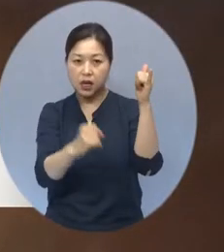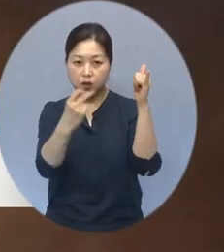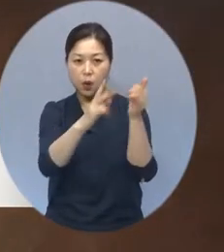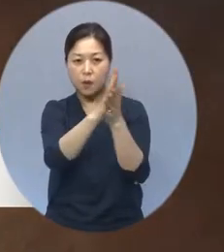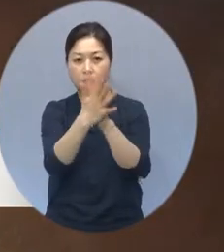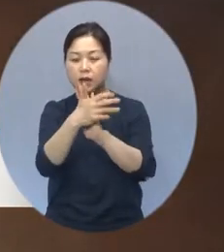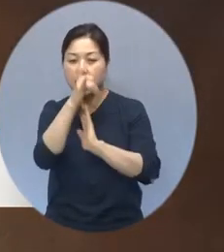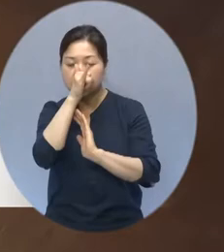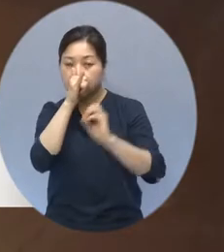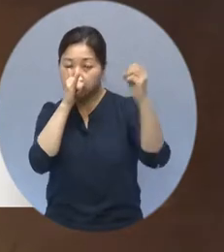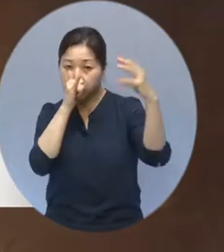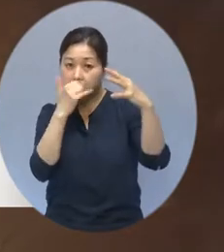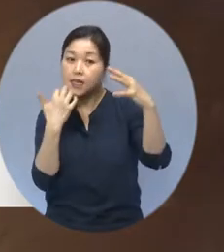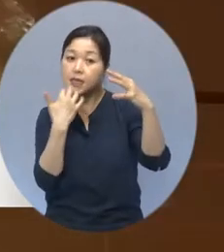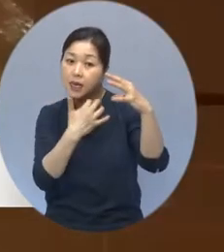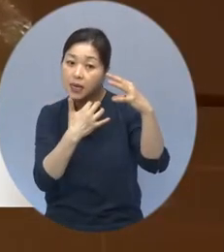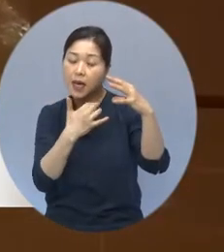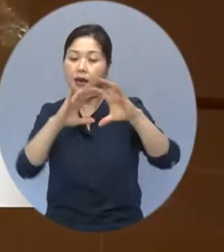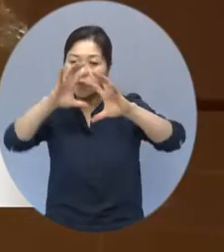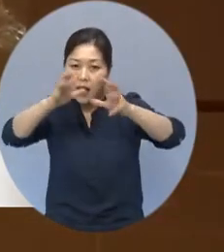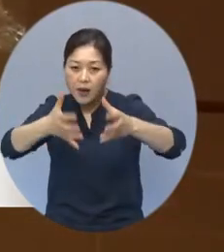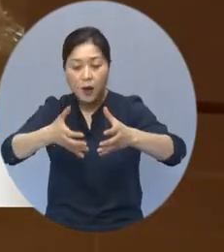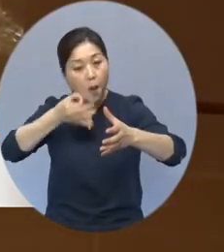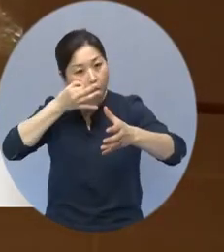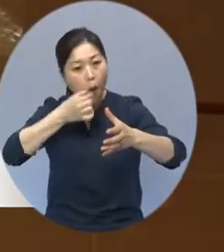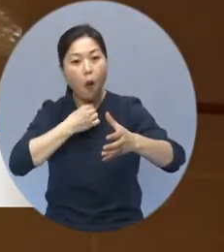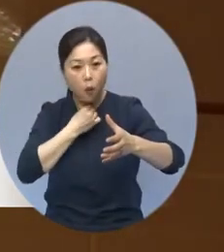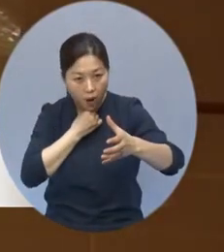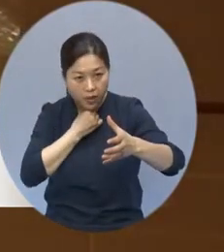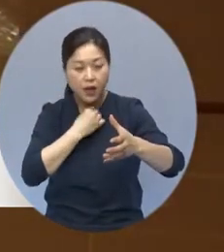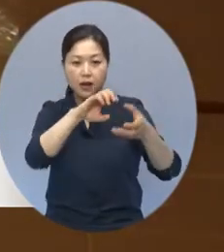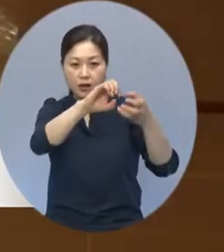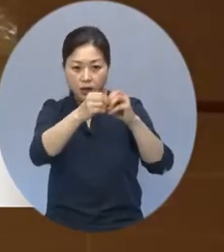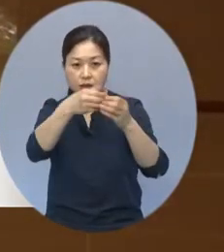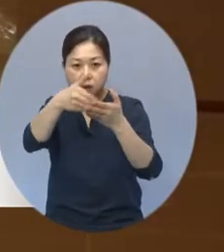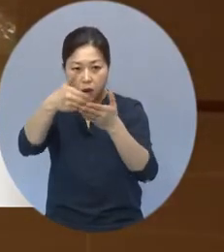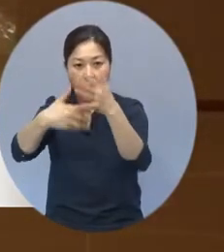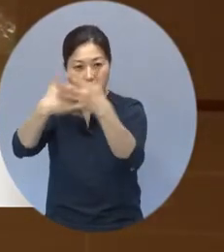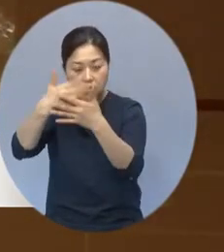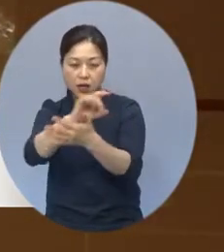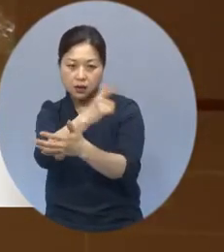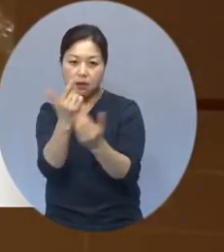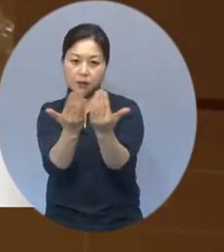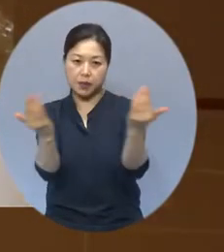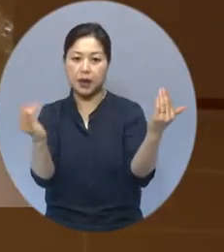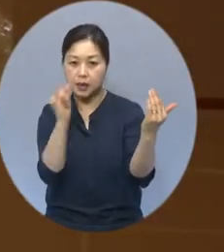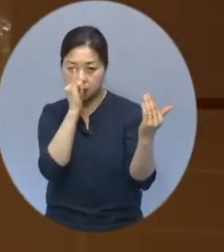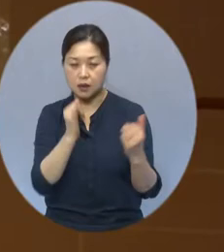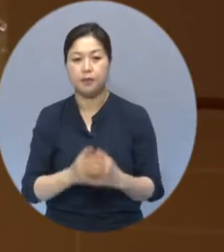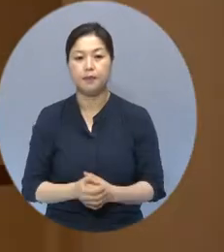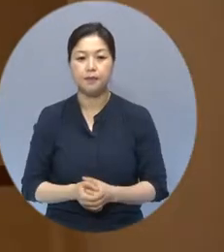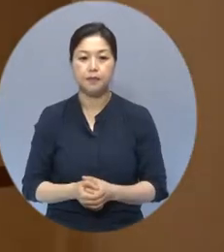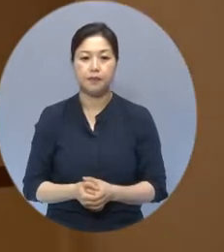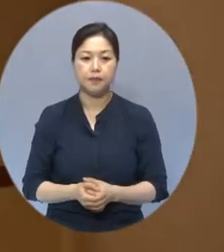변화된 빛과 색의 세계를 살펴보기 위해 설치, 회화, 영상 등을 전시하고 있습니다.